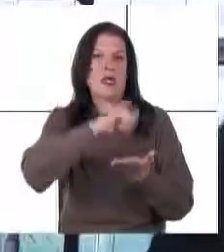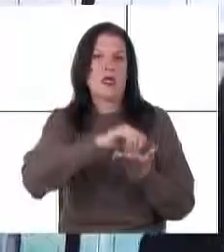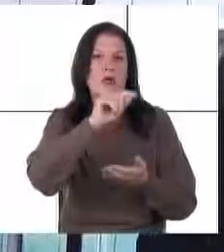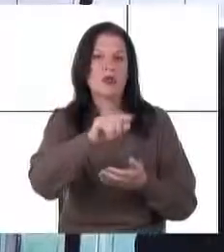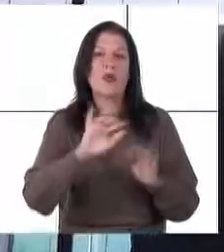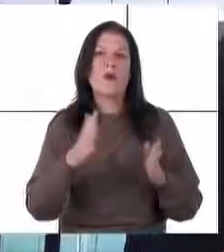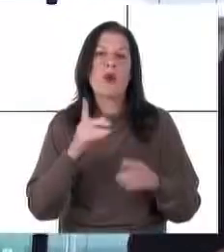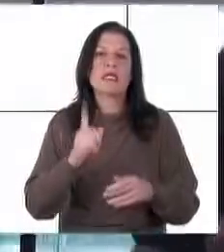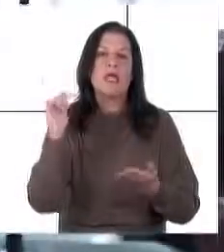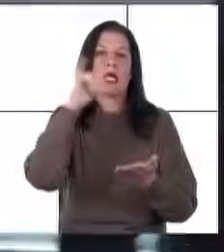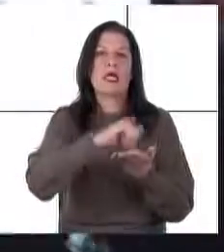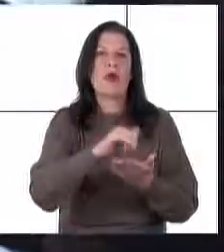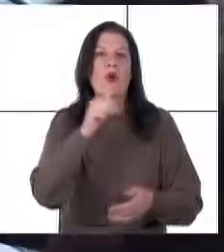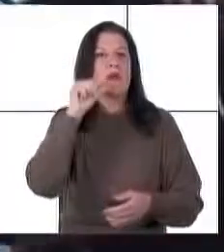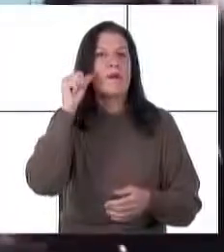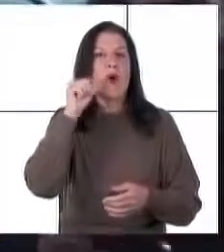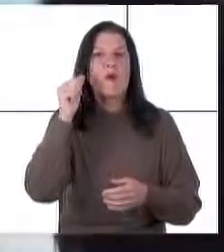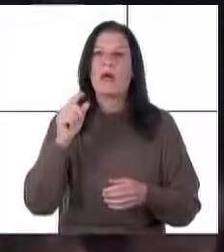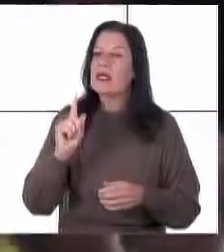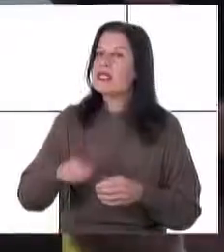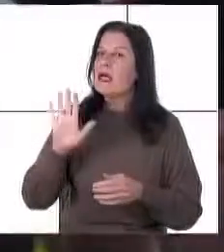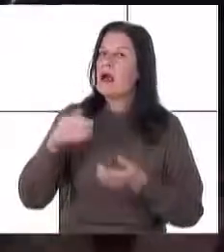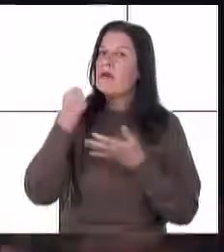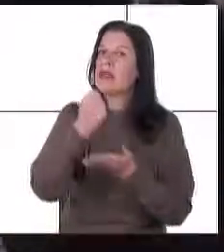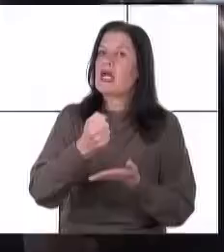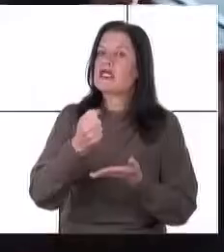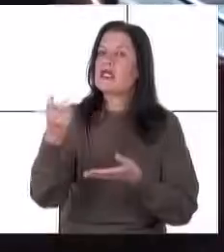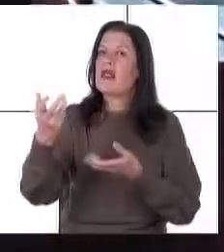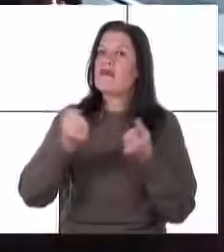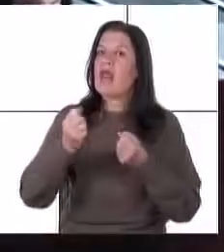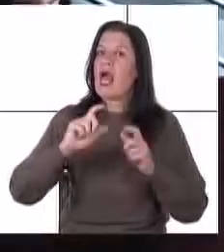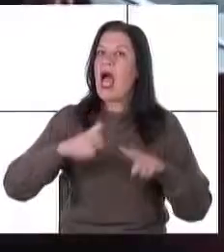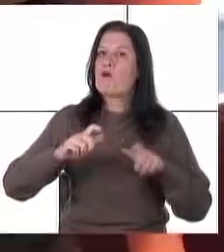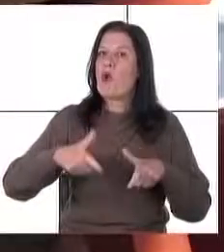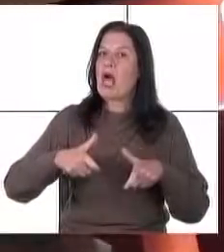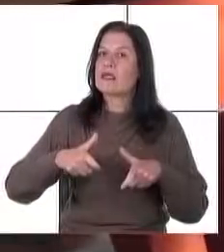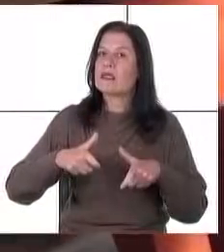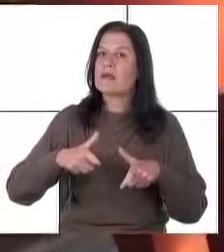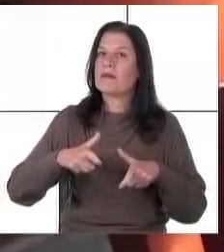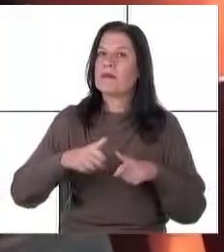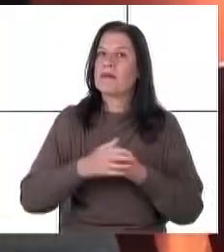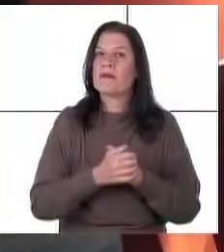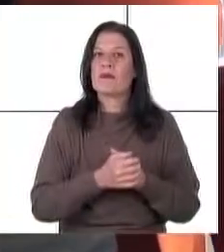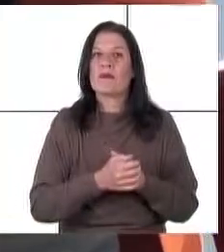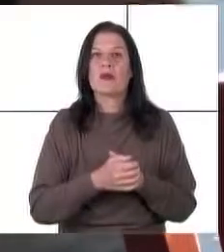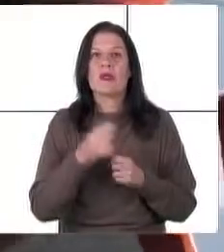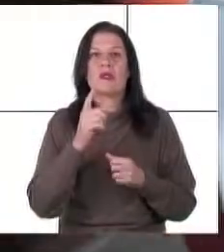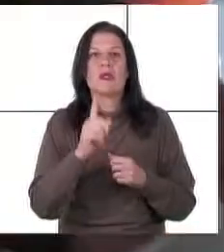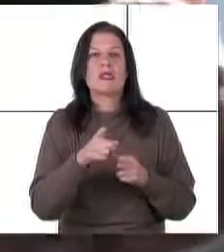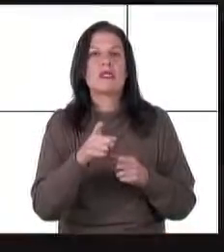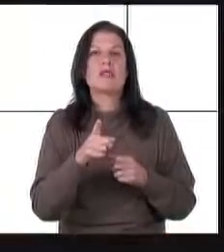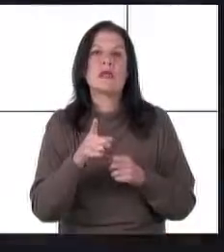לנו אישור במולדובה עדיין, צריך לקחת בחשבון שאולי יצטרכו לנסות ברומניה. טוב, צריך תקציב לאמבולנסים, חיים. להעביר אותם מאמבולנסים לרומניה. אני צריך לשנה את כל הפצועים והחולים